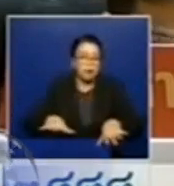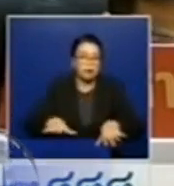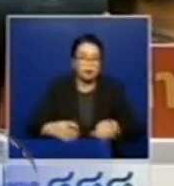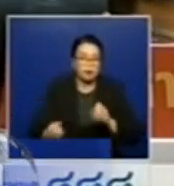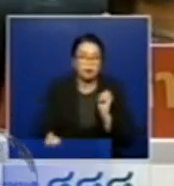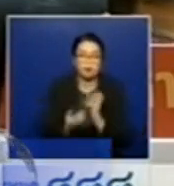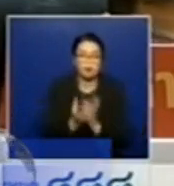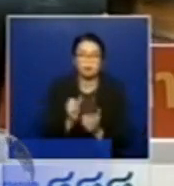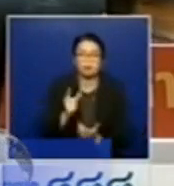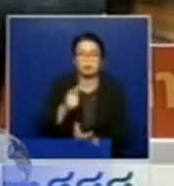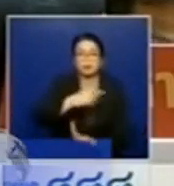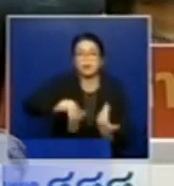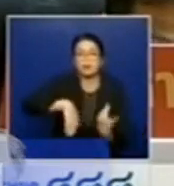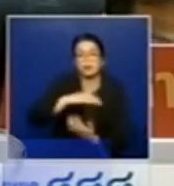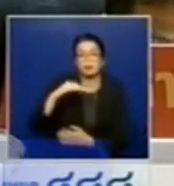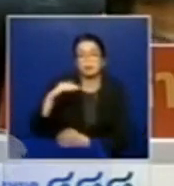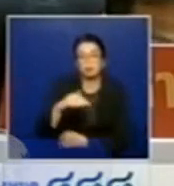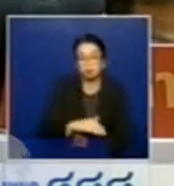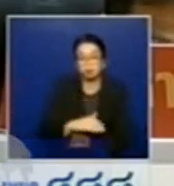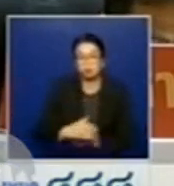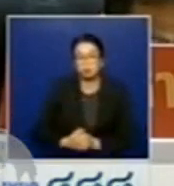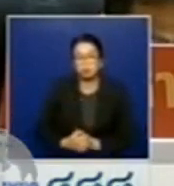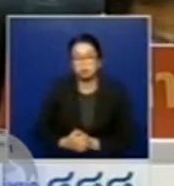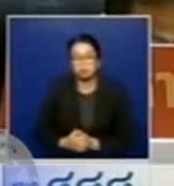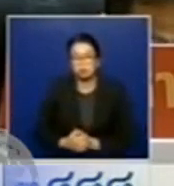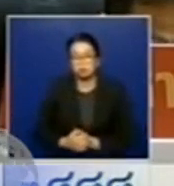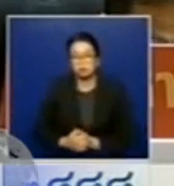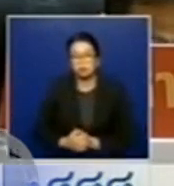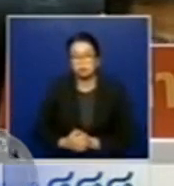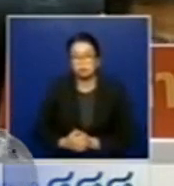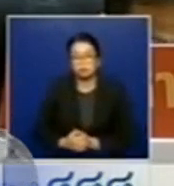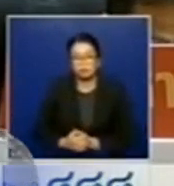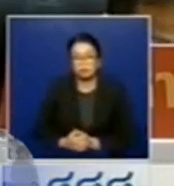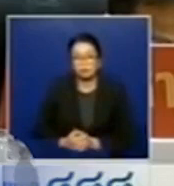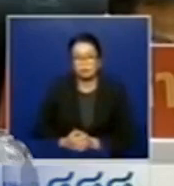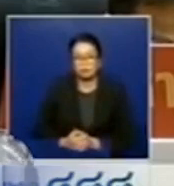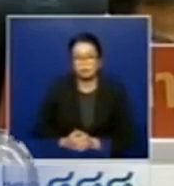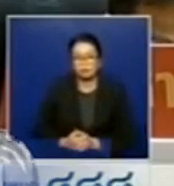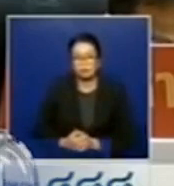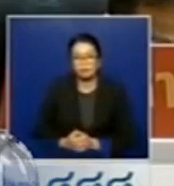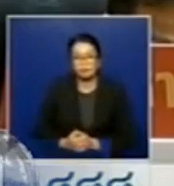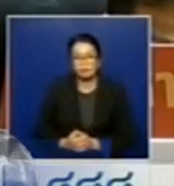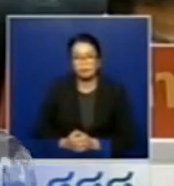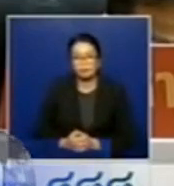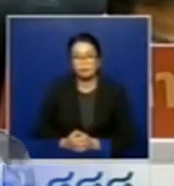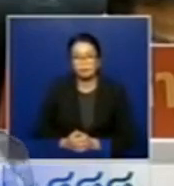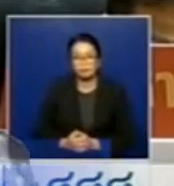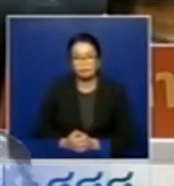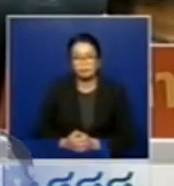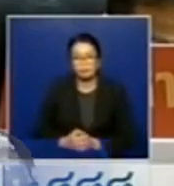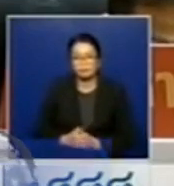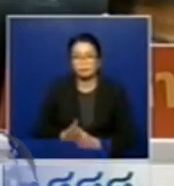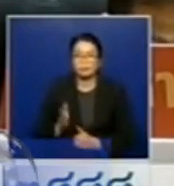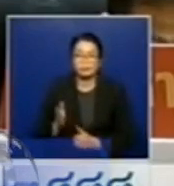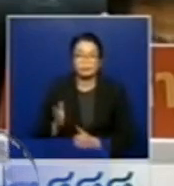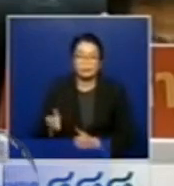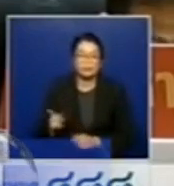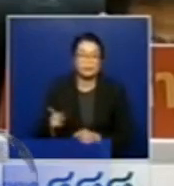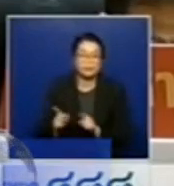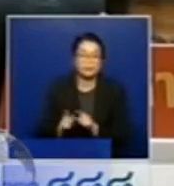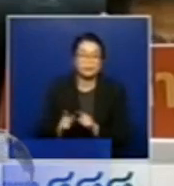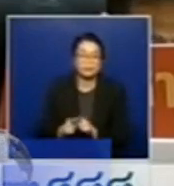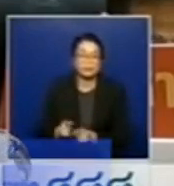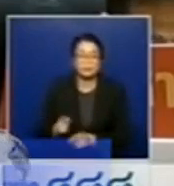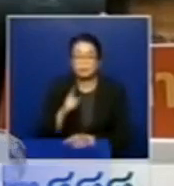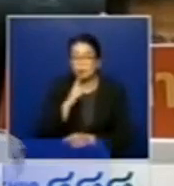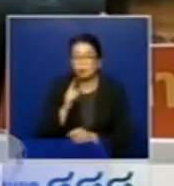อย่างของพลเอกเปรมตินสุรานนท์อดีตรัฐบุรุษและประธานองคมนตรีที่เป็นนายกรัฐมนตรีในช่วงปี2523